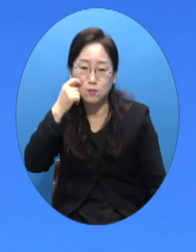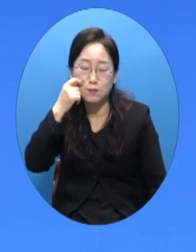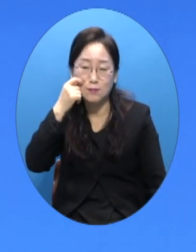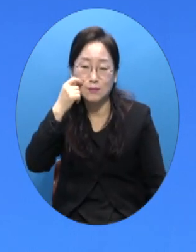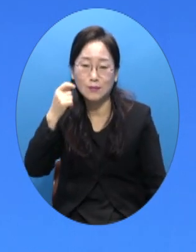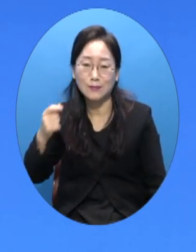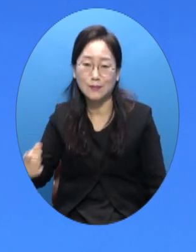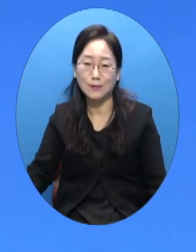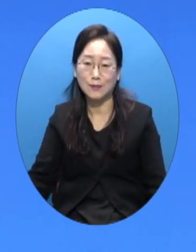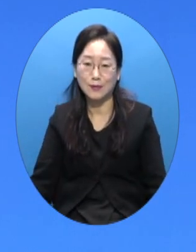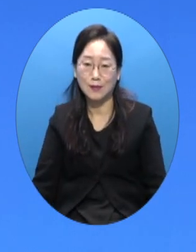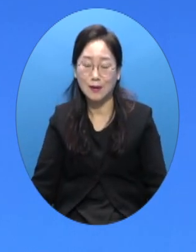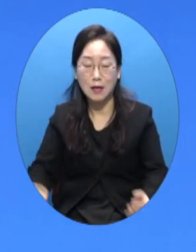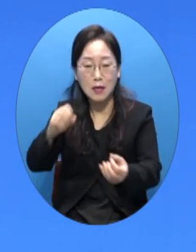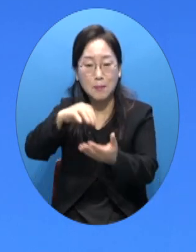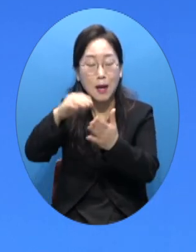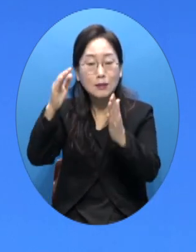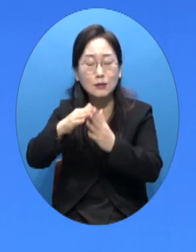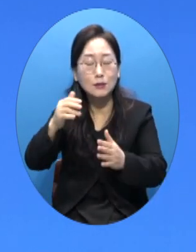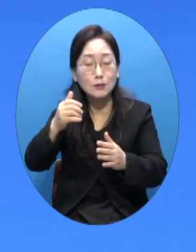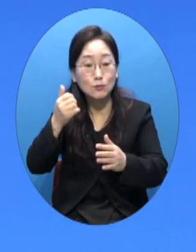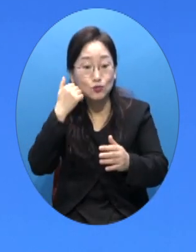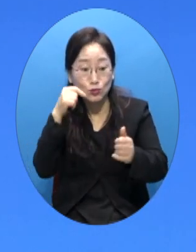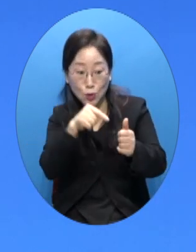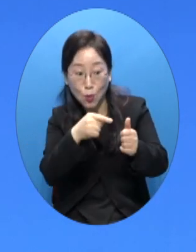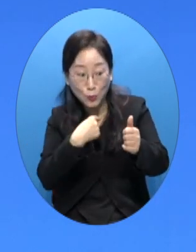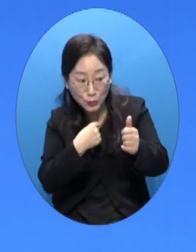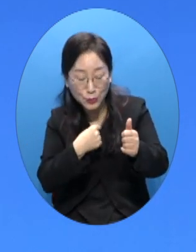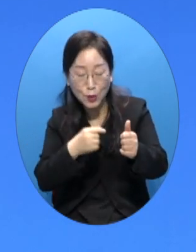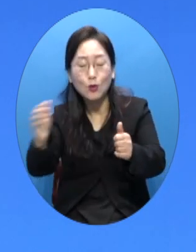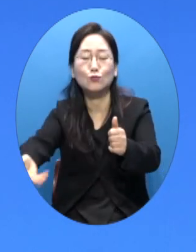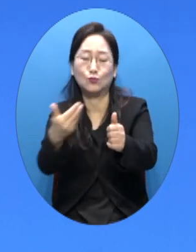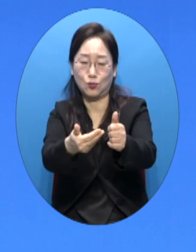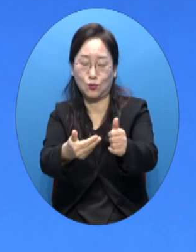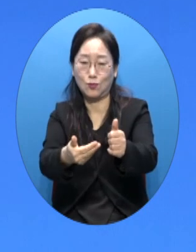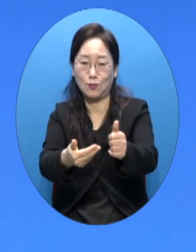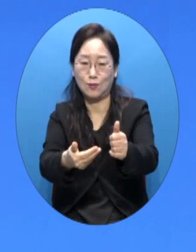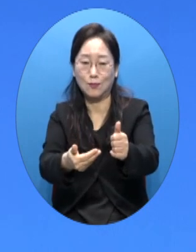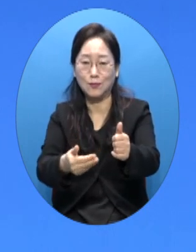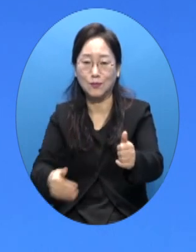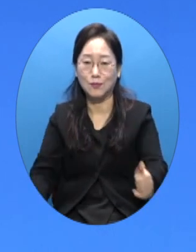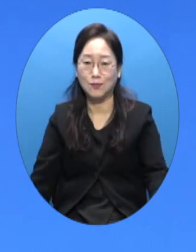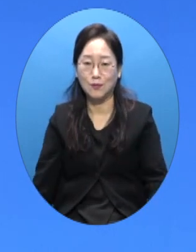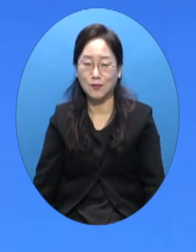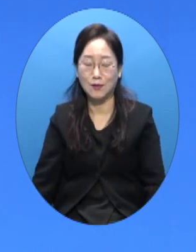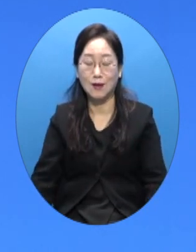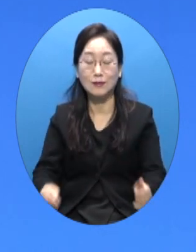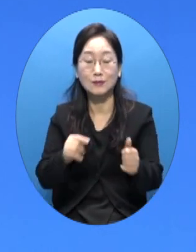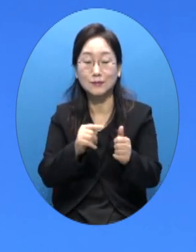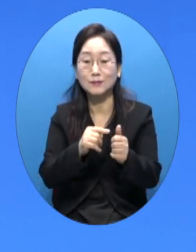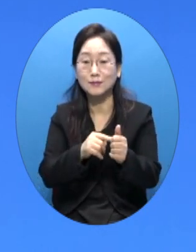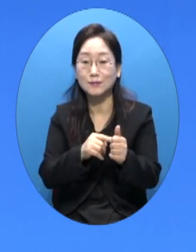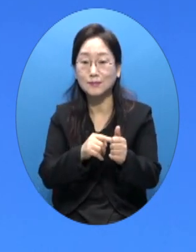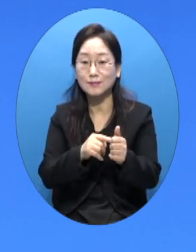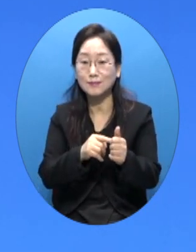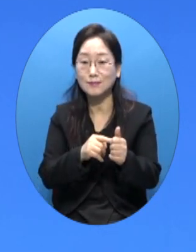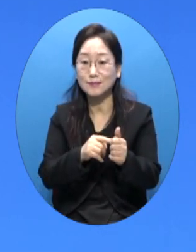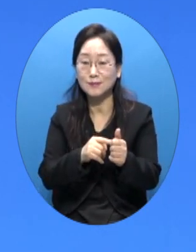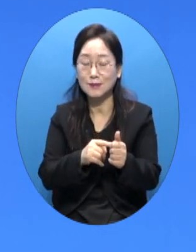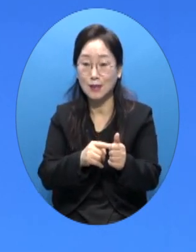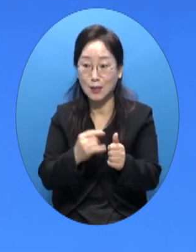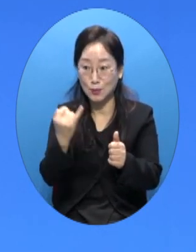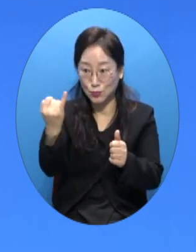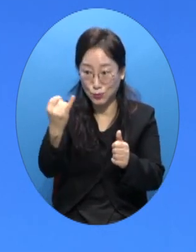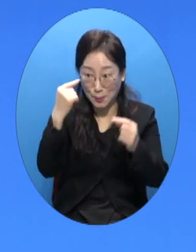되니까 빵집을 하기 원한다는 얘기를 듣고 그게 빵집을 넘겨 주었습니다 또 그때 부인을